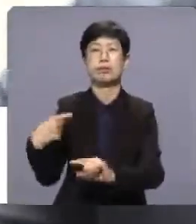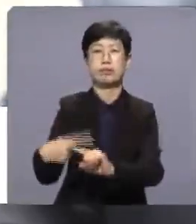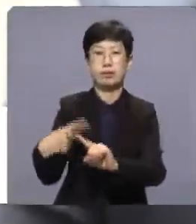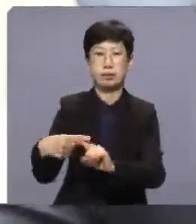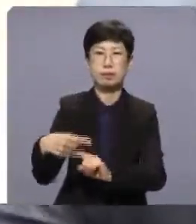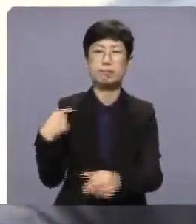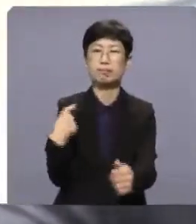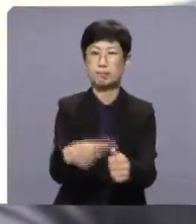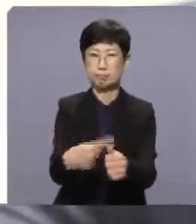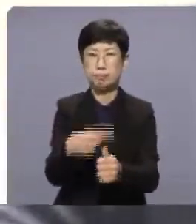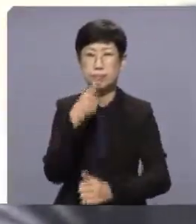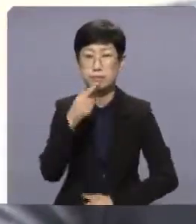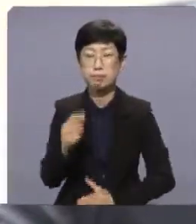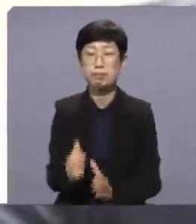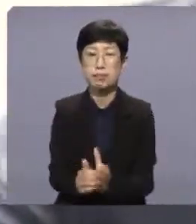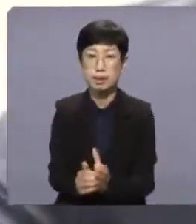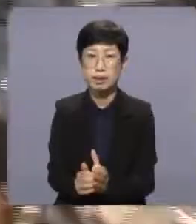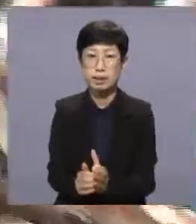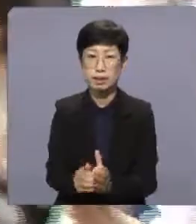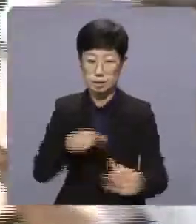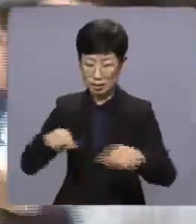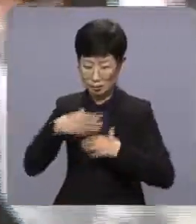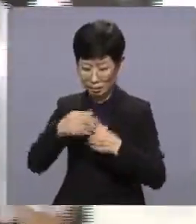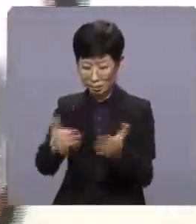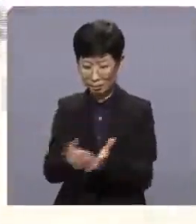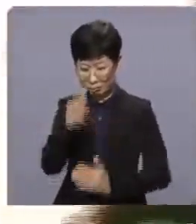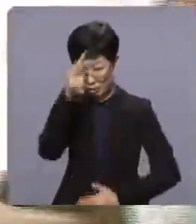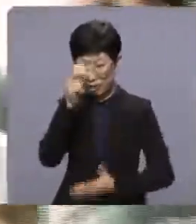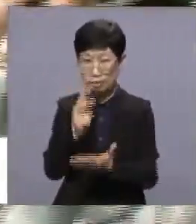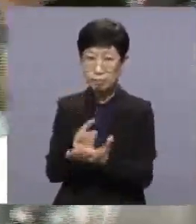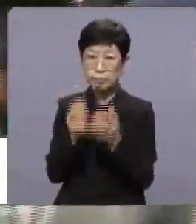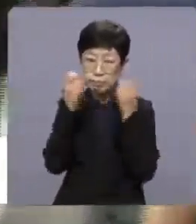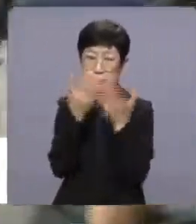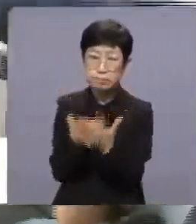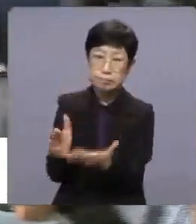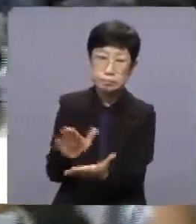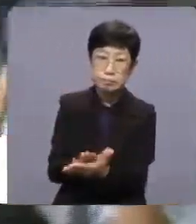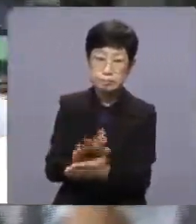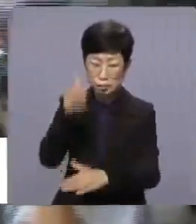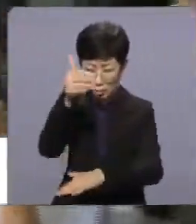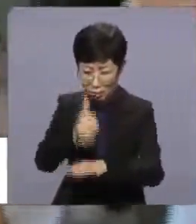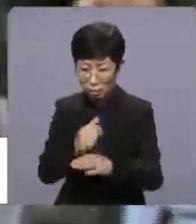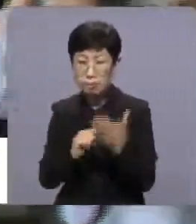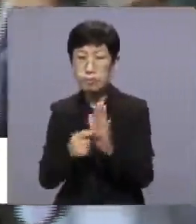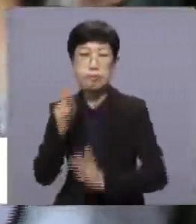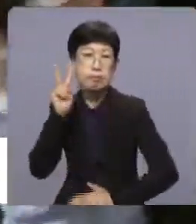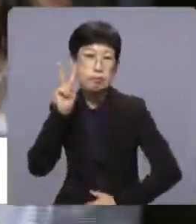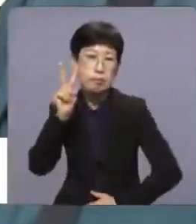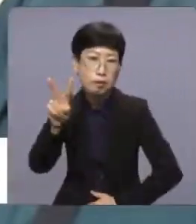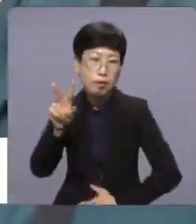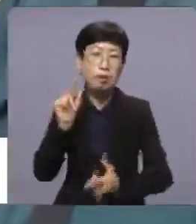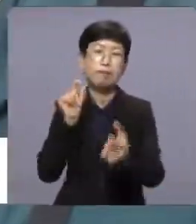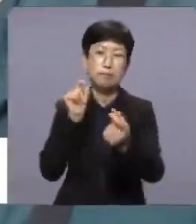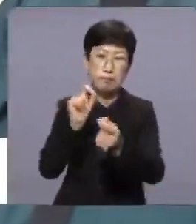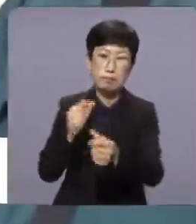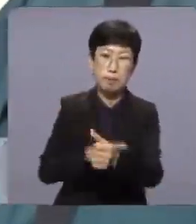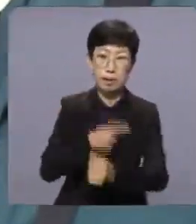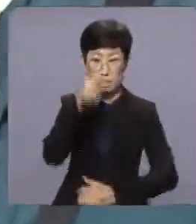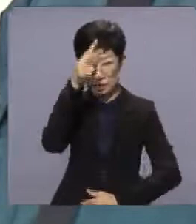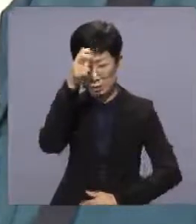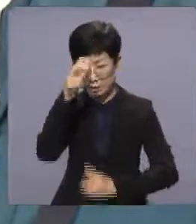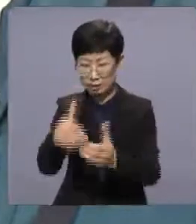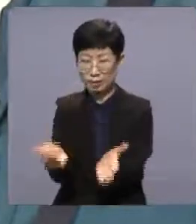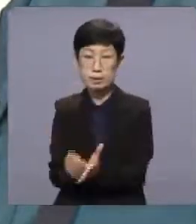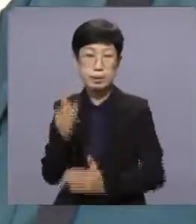세웠습니다. 행정안전부의 경찰 제도 개선 최종안 발표는 모레 예정된 가운데 경찰 직협은 내일